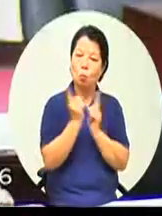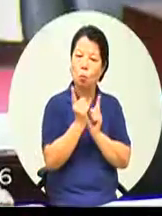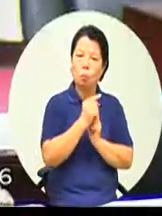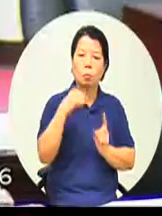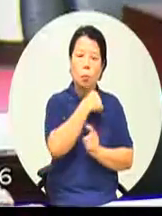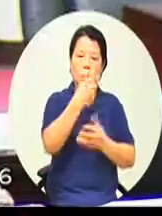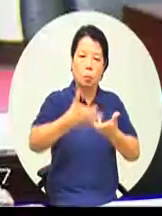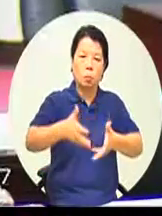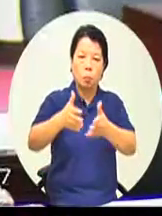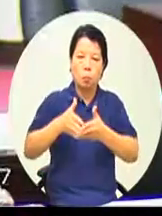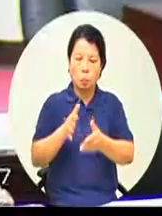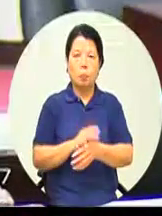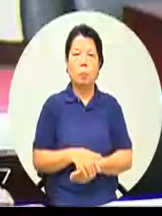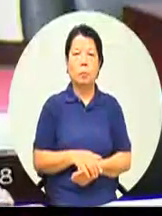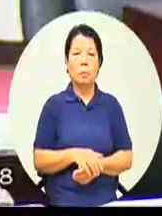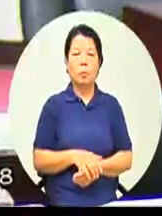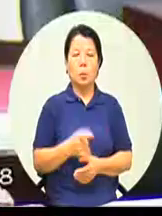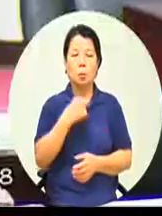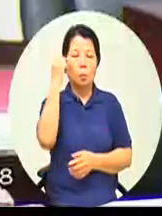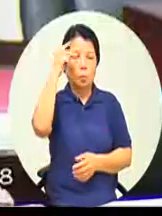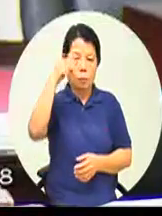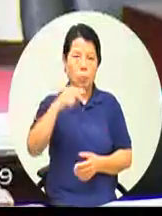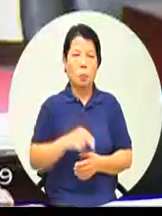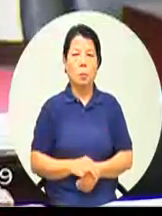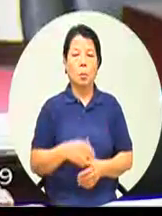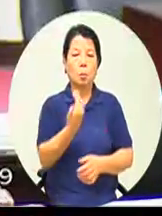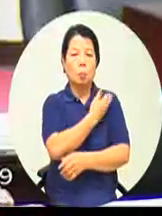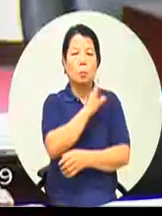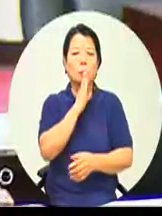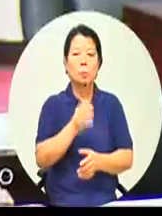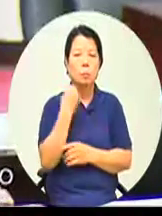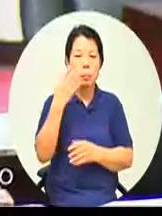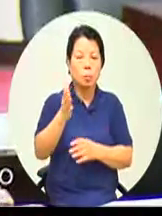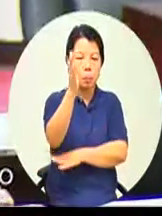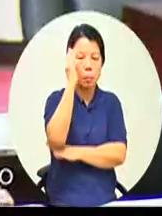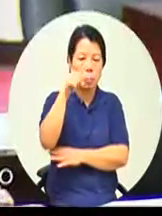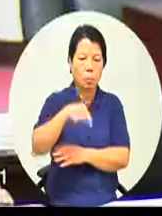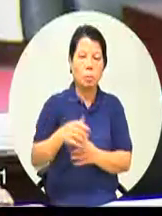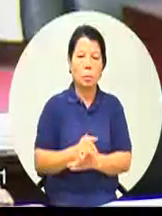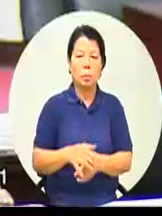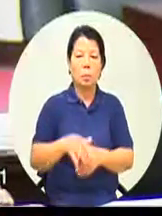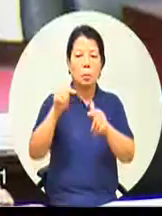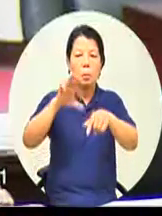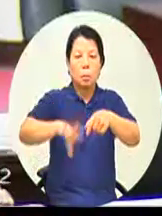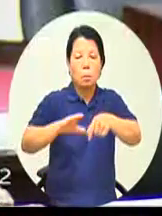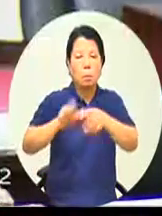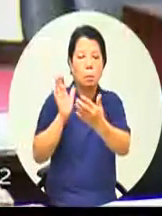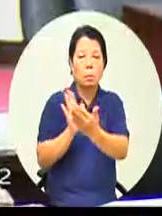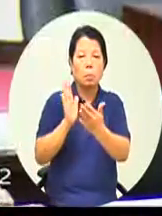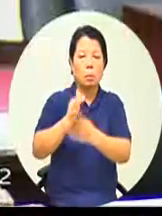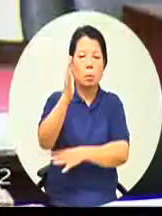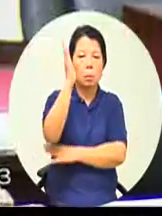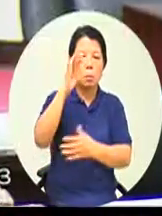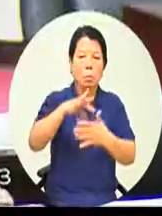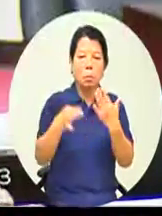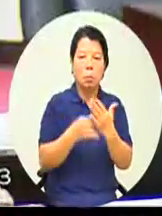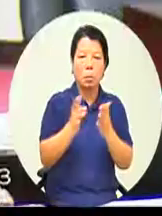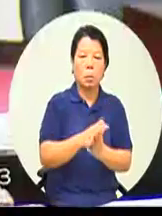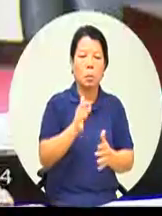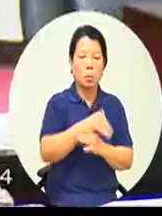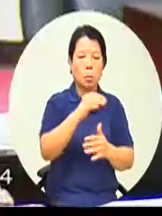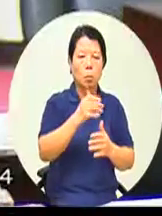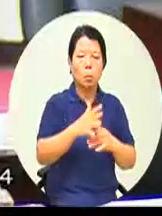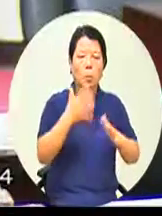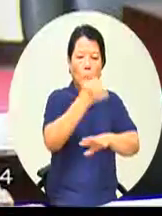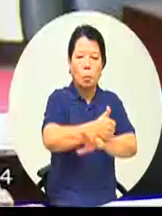很重要。所以我觉得不管是新政府喊出的南向政策，或是过去历任的总统也有提到南